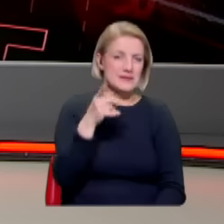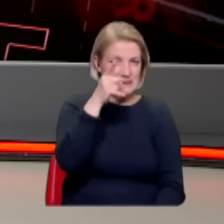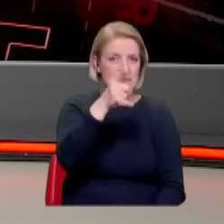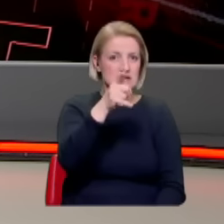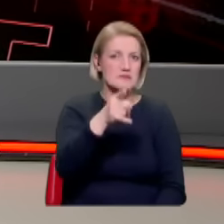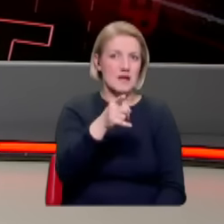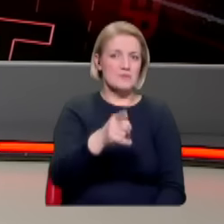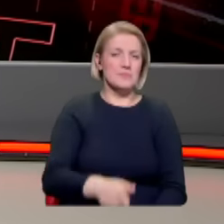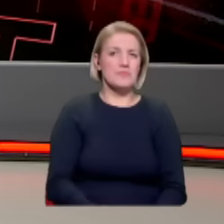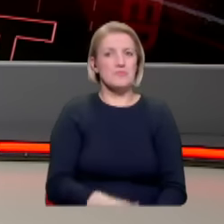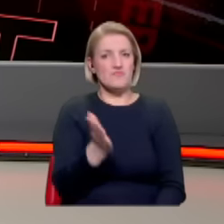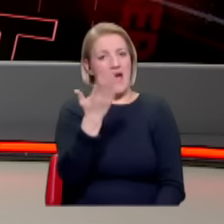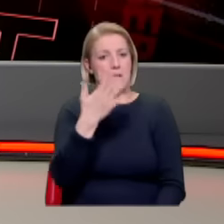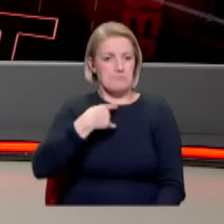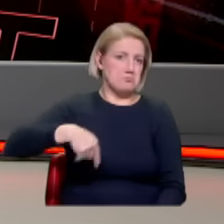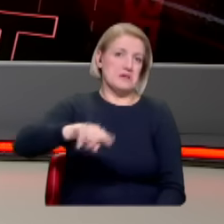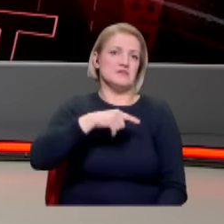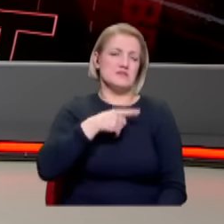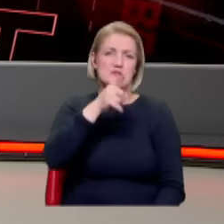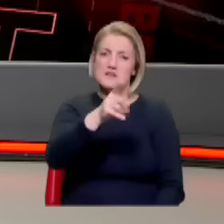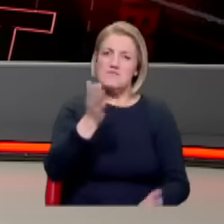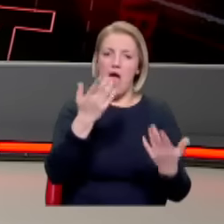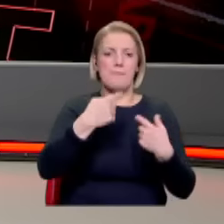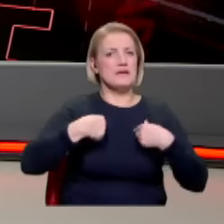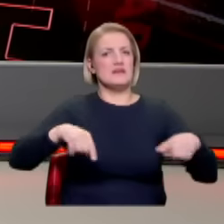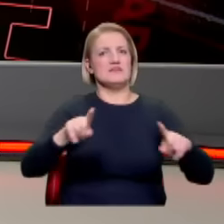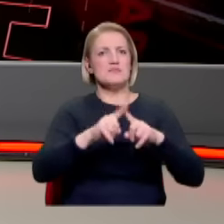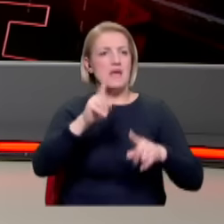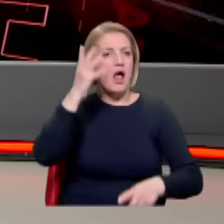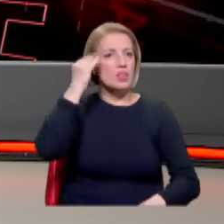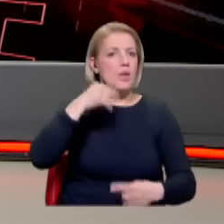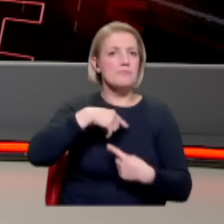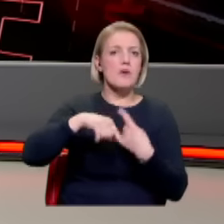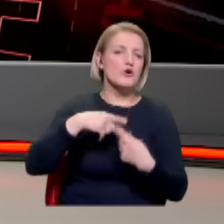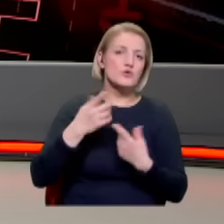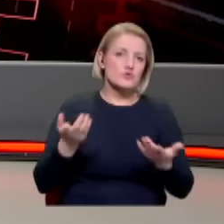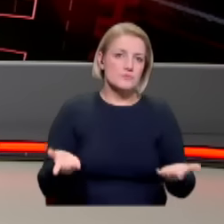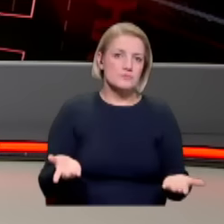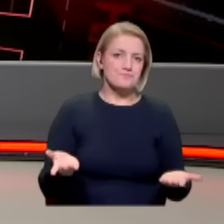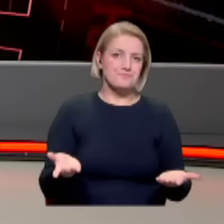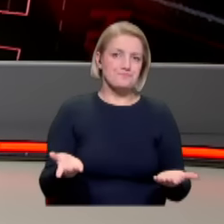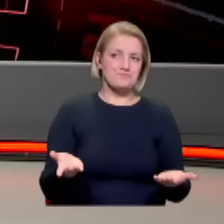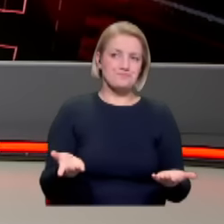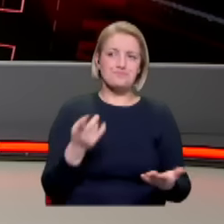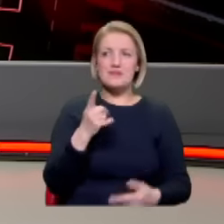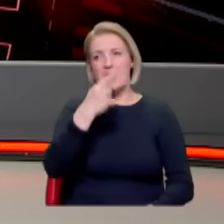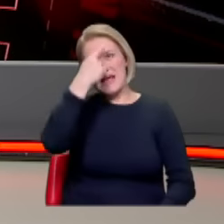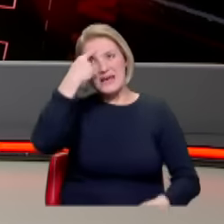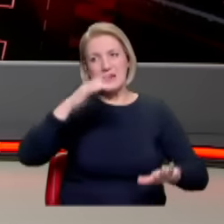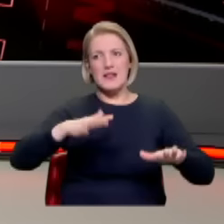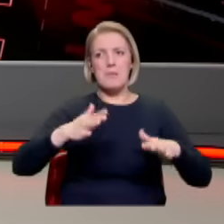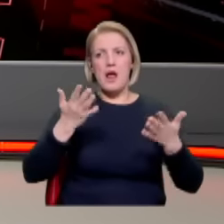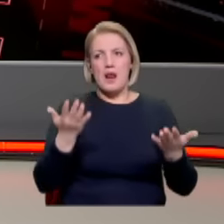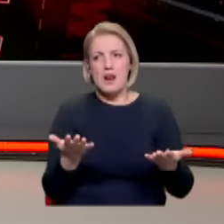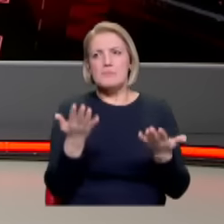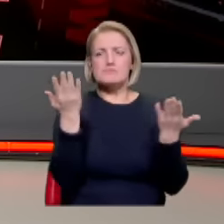Siz de ya da biz de neyse bir mana arıyoruz. Efendim bir ihtimal arıyoruz.